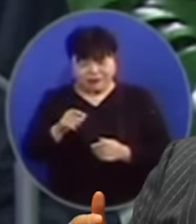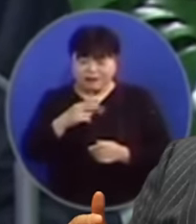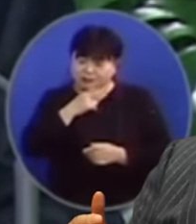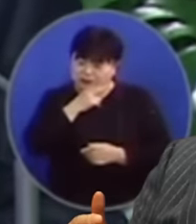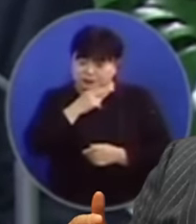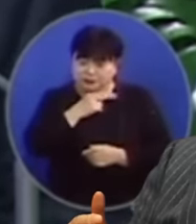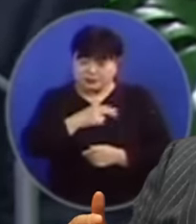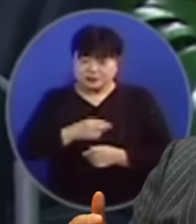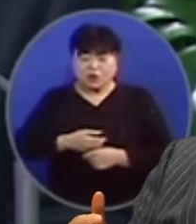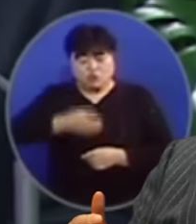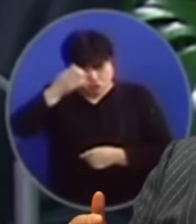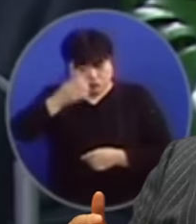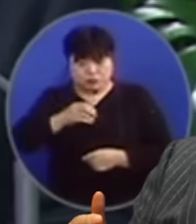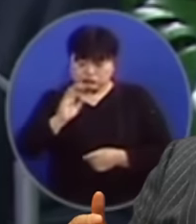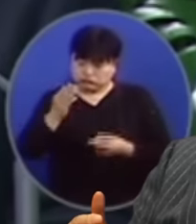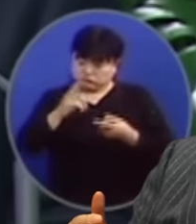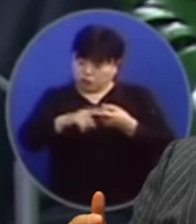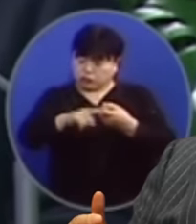그러니까 꿈이지.